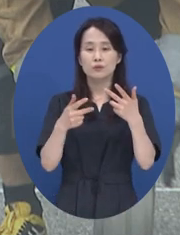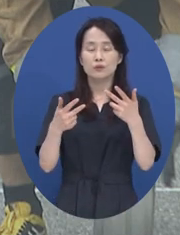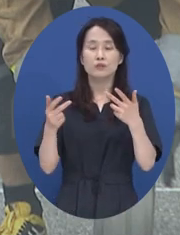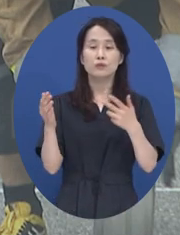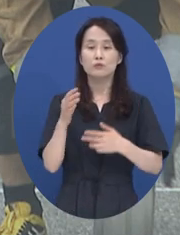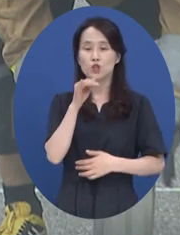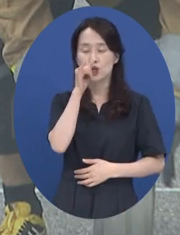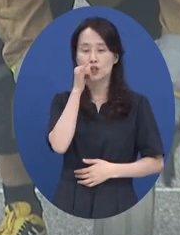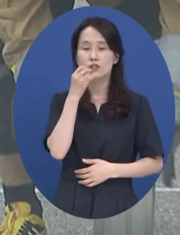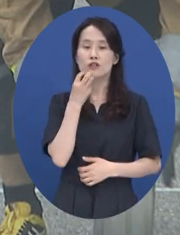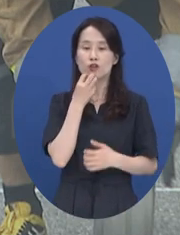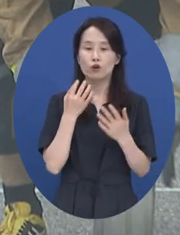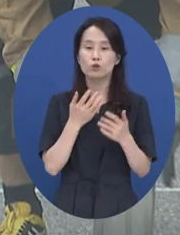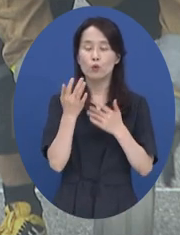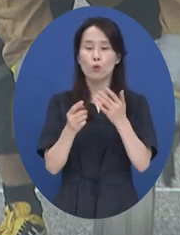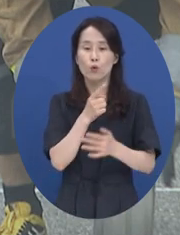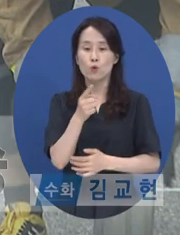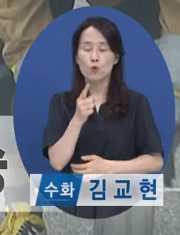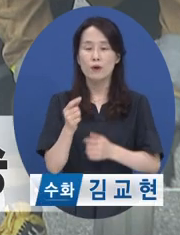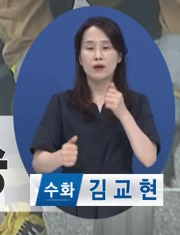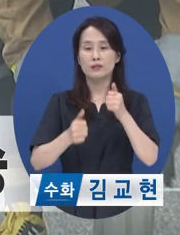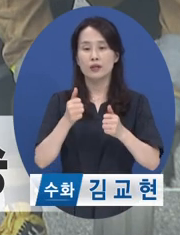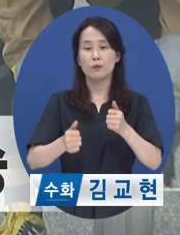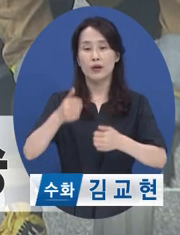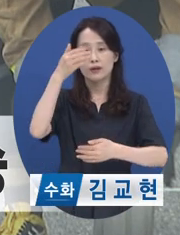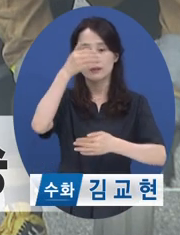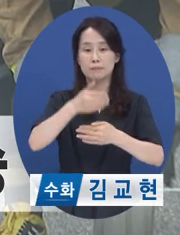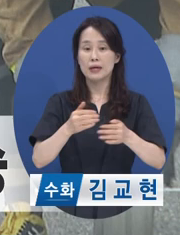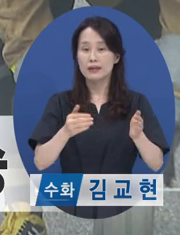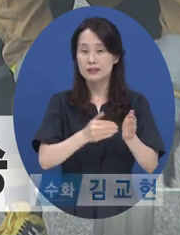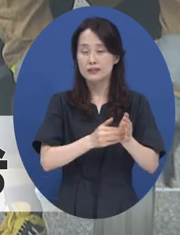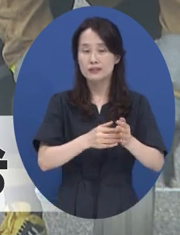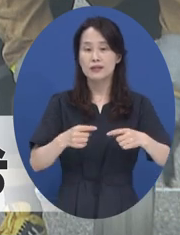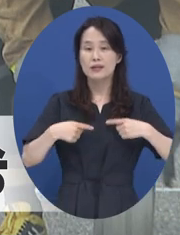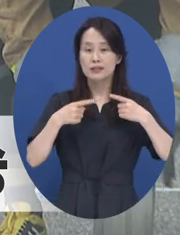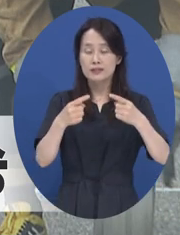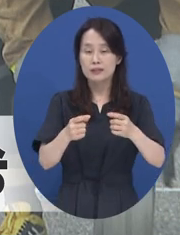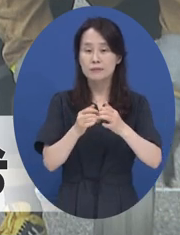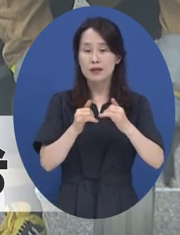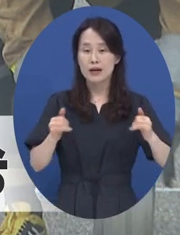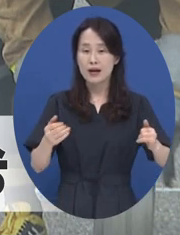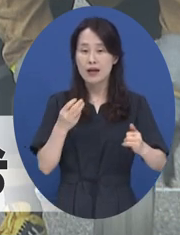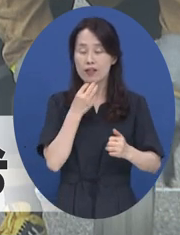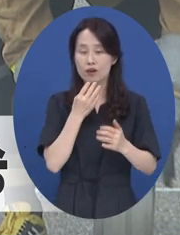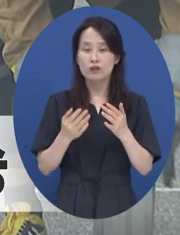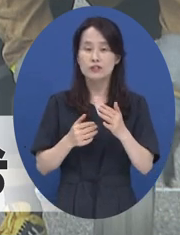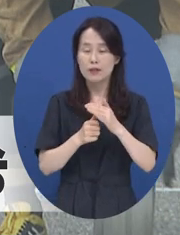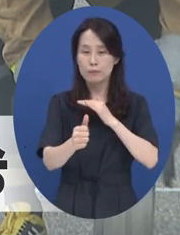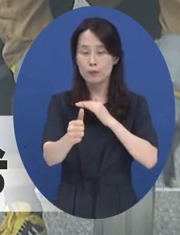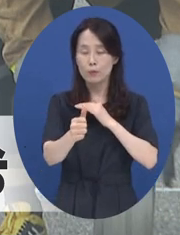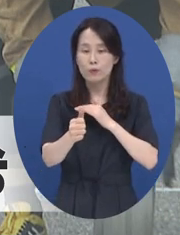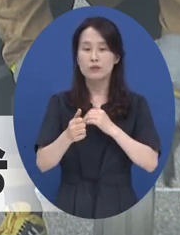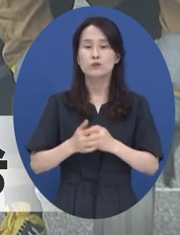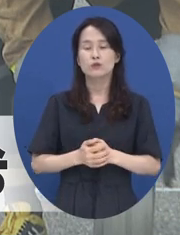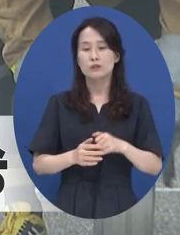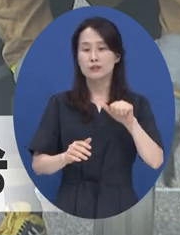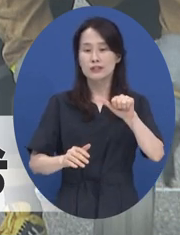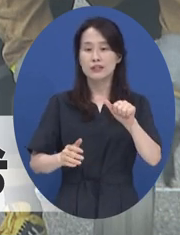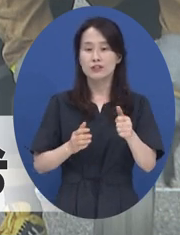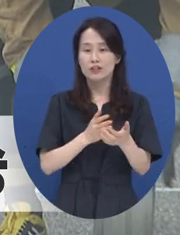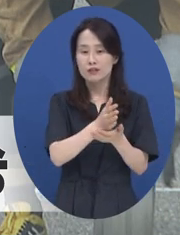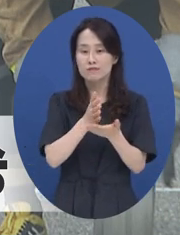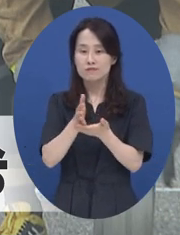지난 7일부터 열린 경기도 소방 경연대회가 막을 내렸습니다. 대회에 참가한 경기 지역 소방서 대표